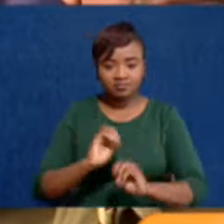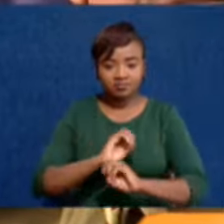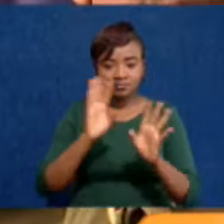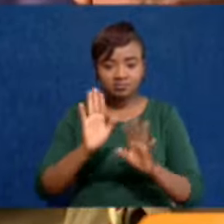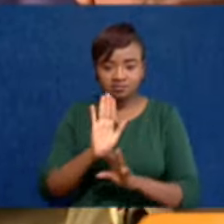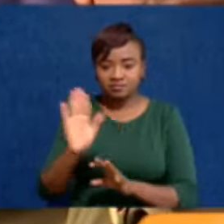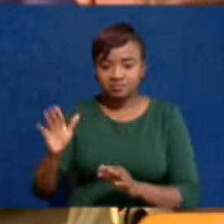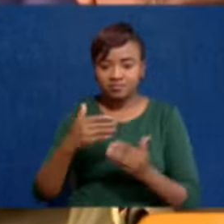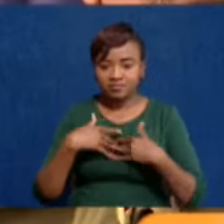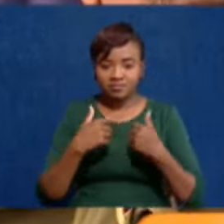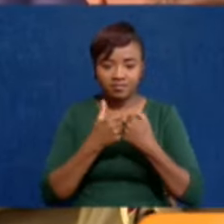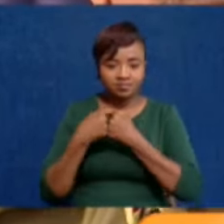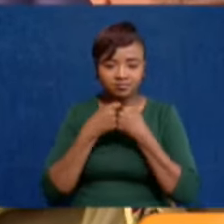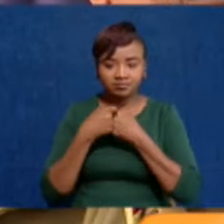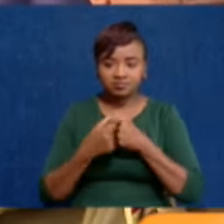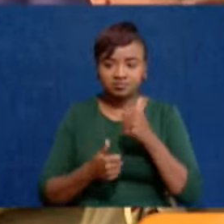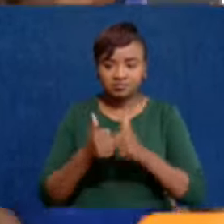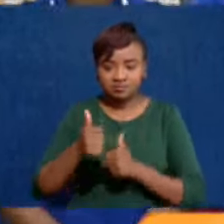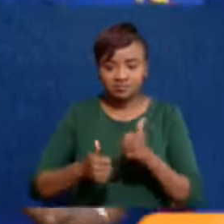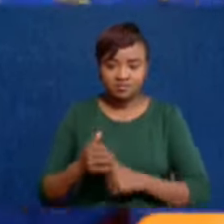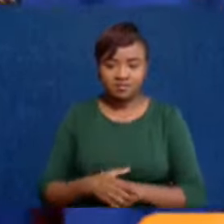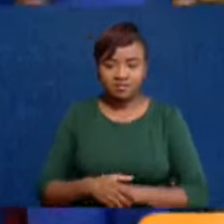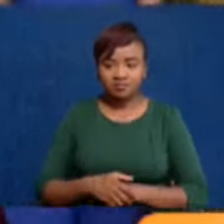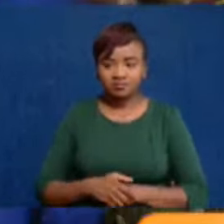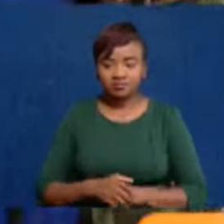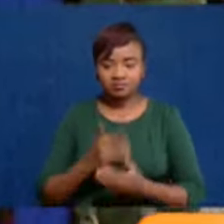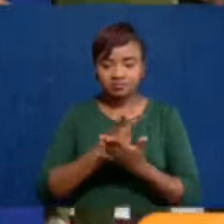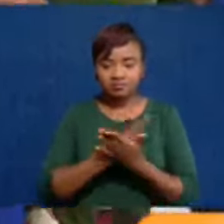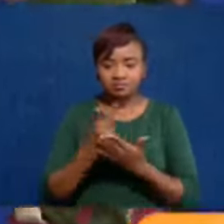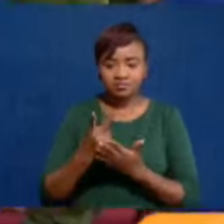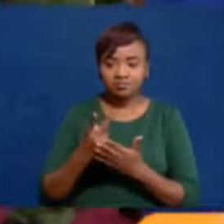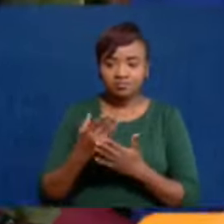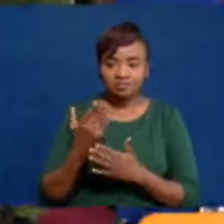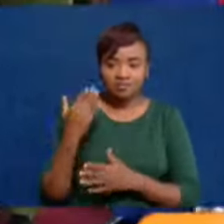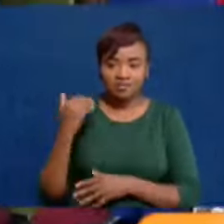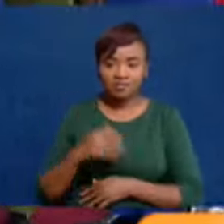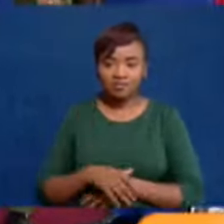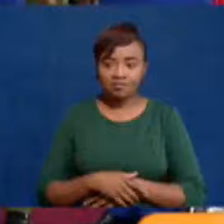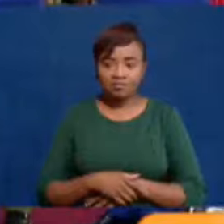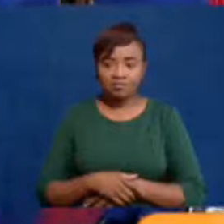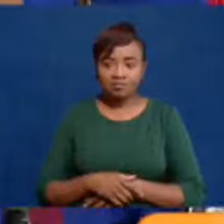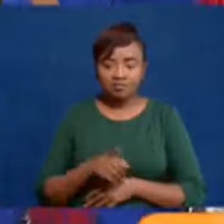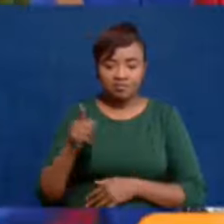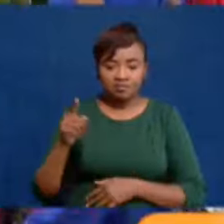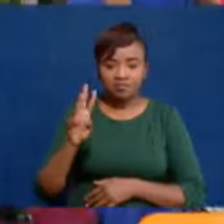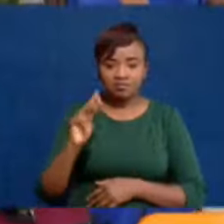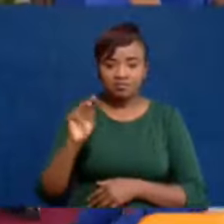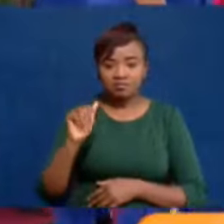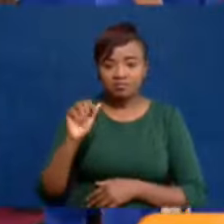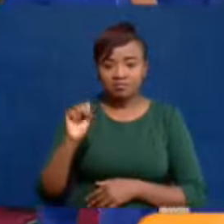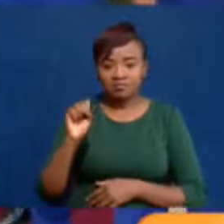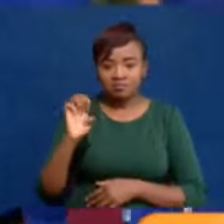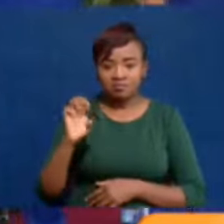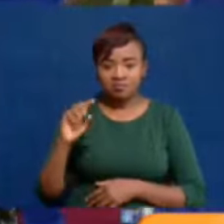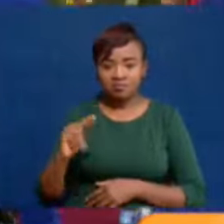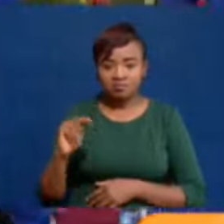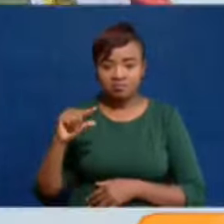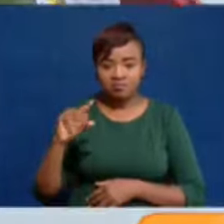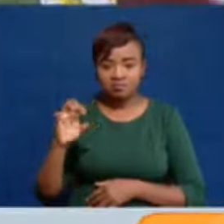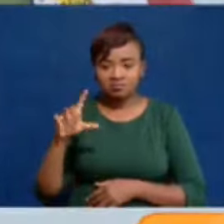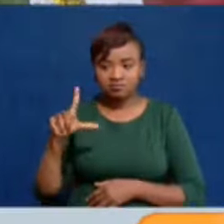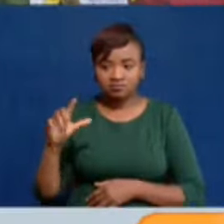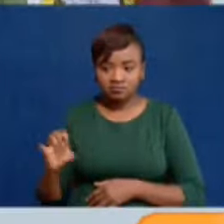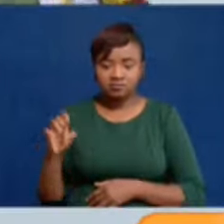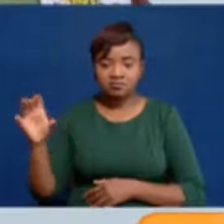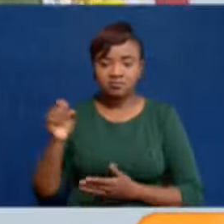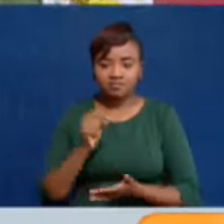katika kutekeleza majukumu yao. Ni wiki mbili tu zilizopita ambapo Masengeli aliteuliwa kuwa naibu inspekta jenerali anayesimamia idara